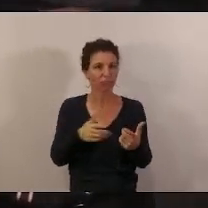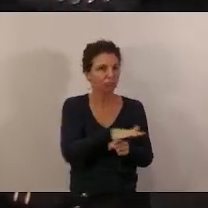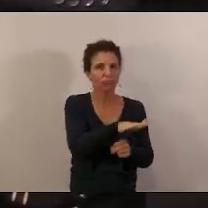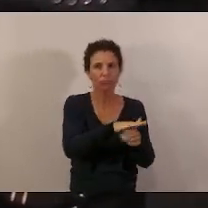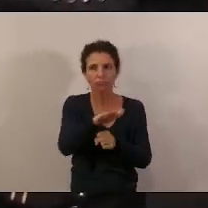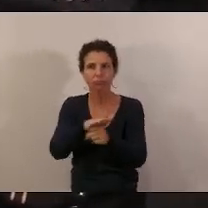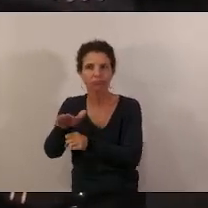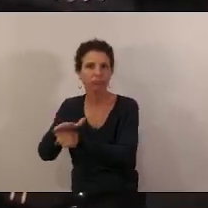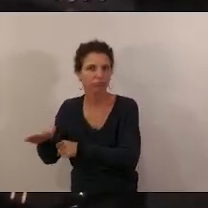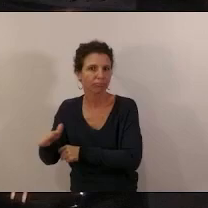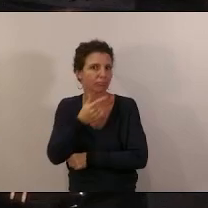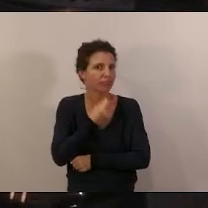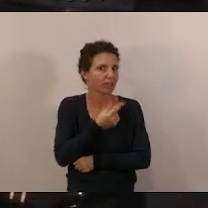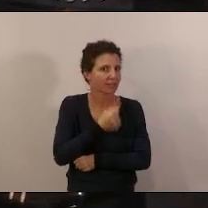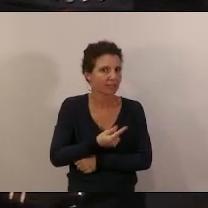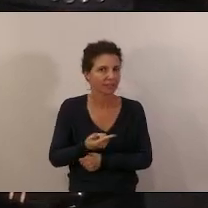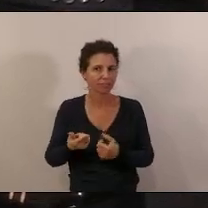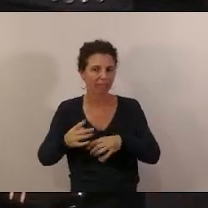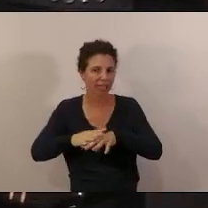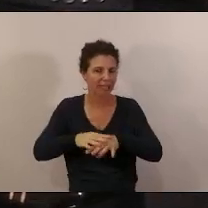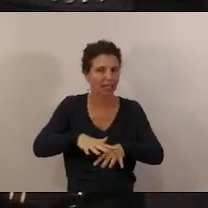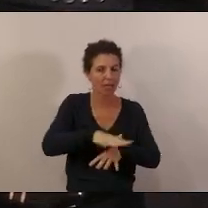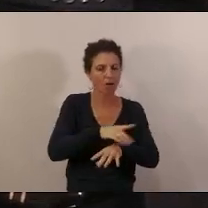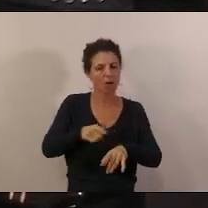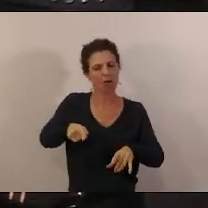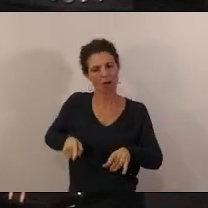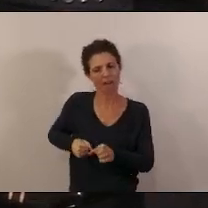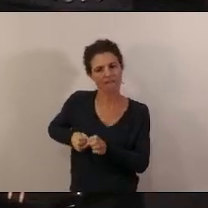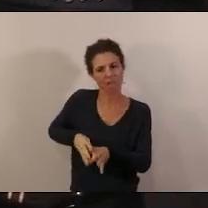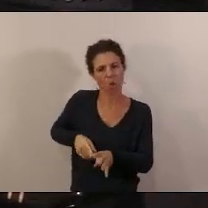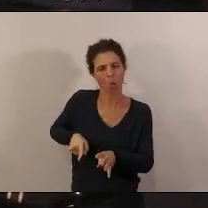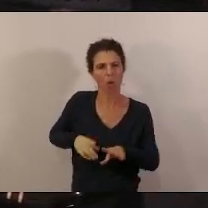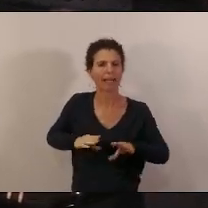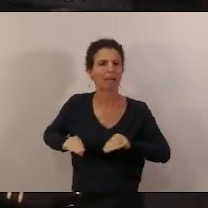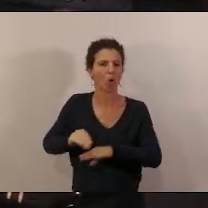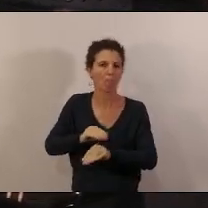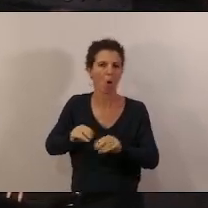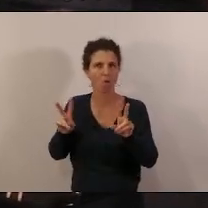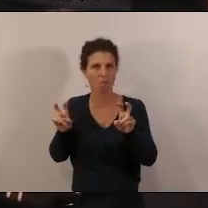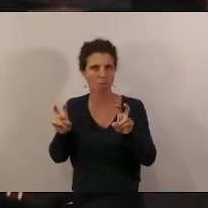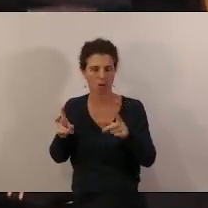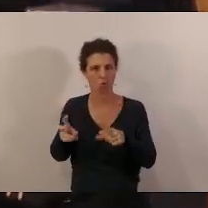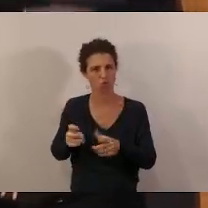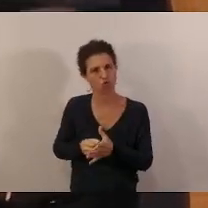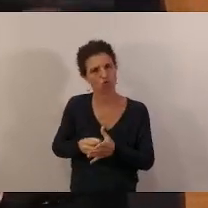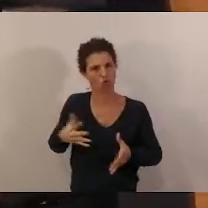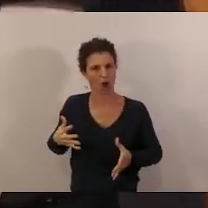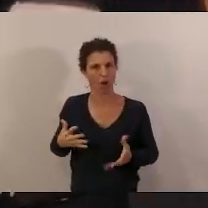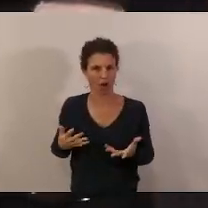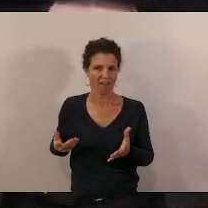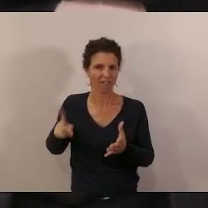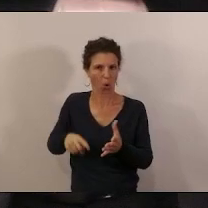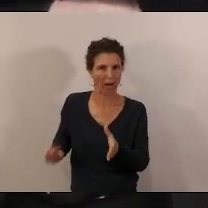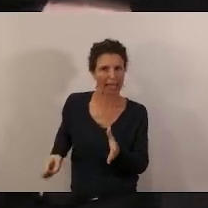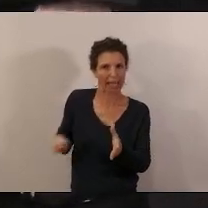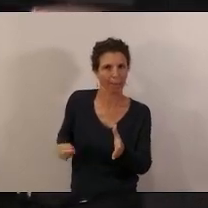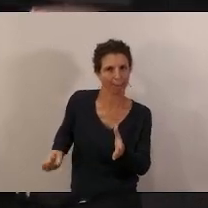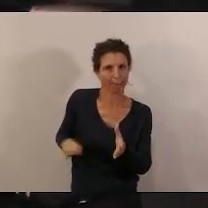quartier. Voilà, ça coûte assez cher parce que ces équipements, ces vélos, il faut les équiper. Voilà, donc c'est une subvention de